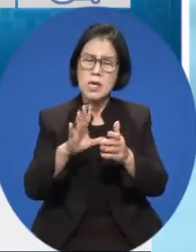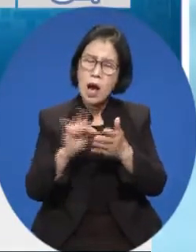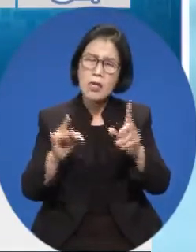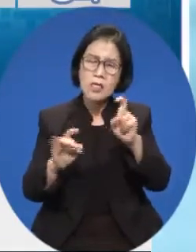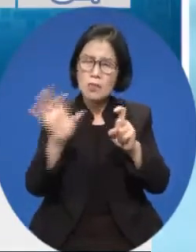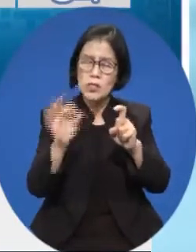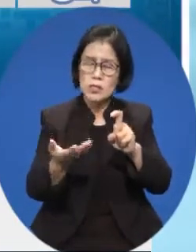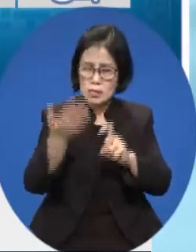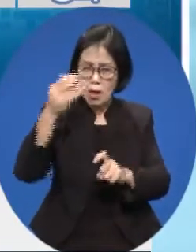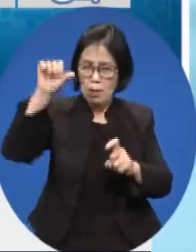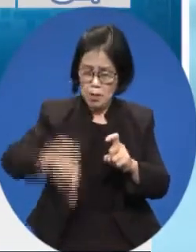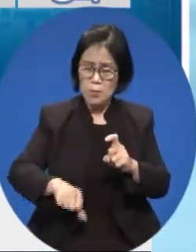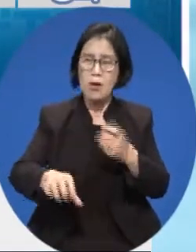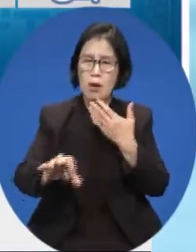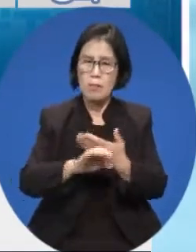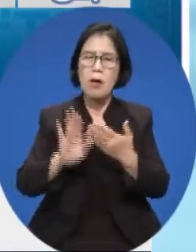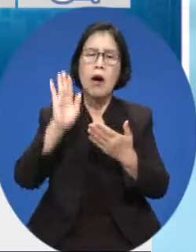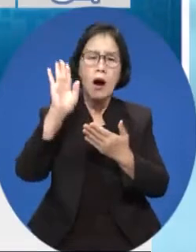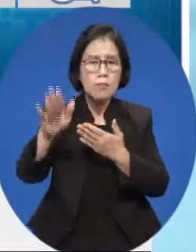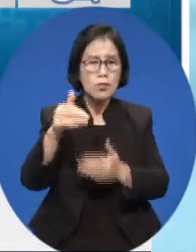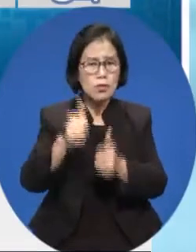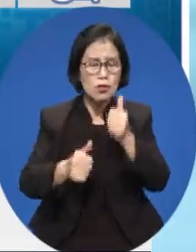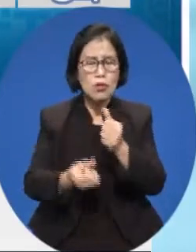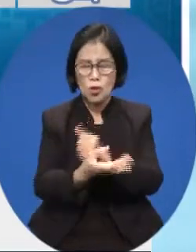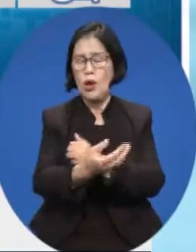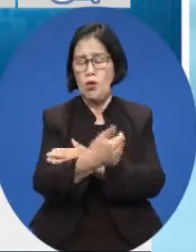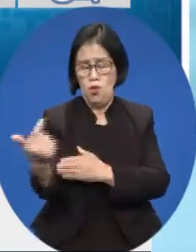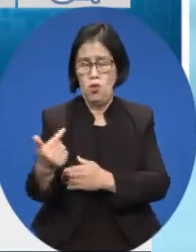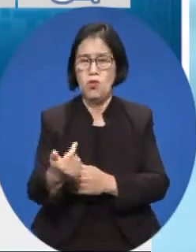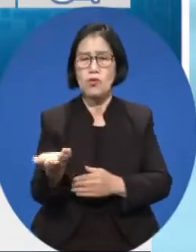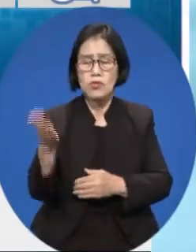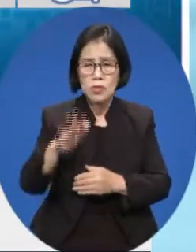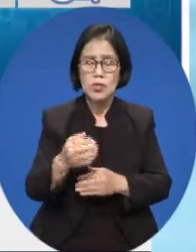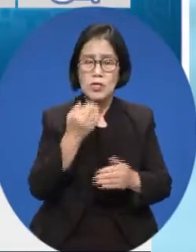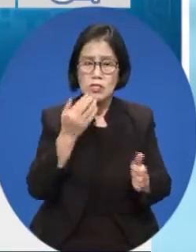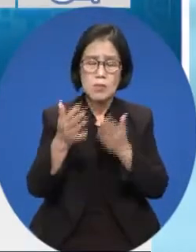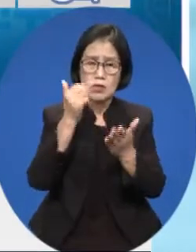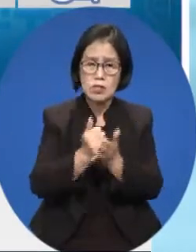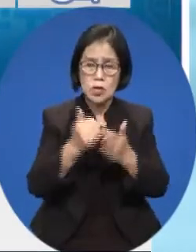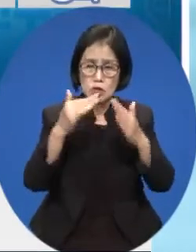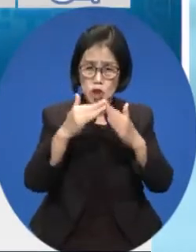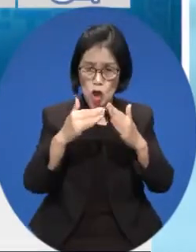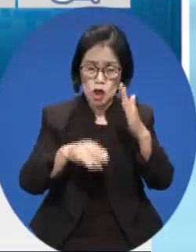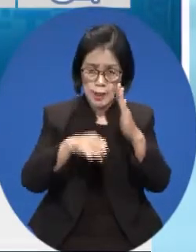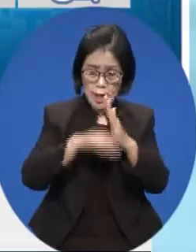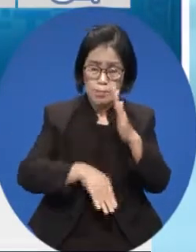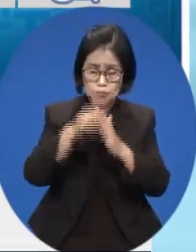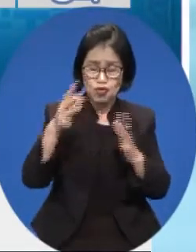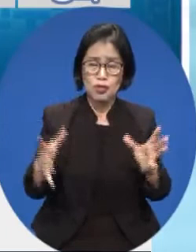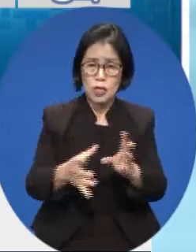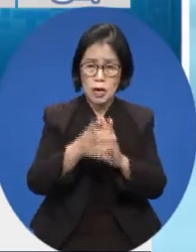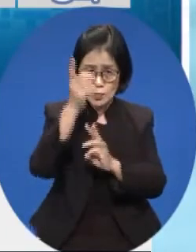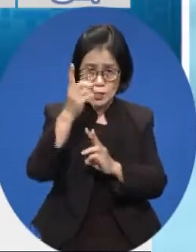나왔다고 하면 이후 경선에 미치는 영향이 상당히 있을 수 있는데 오히려 이제는 기사가 정부까지 합쳐 답 친